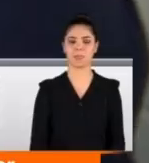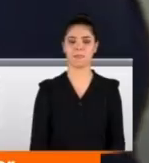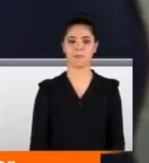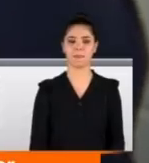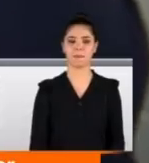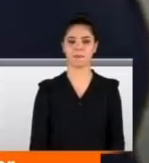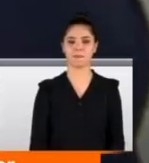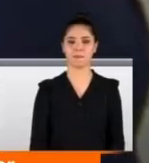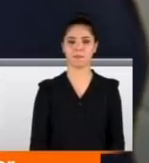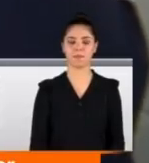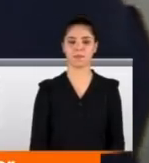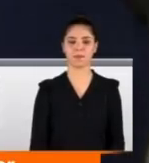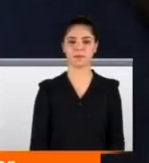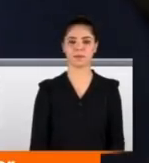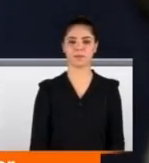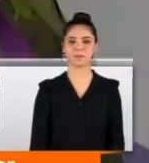Ben